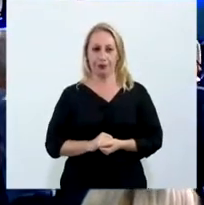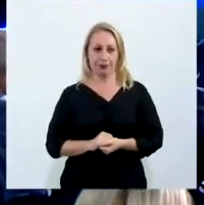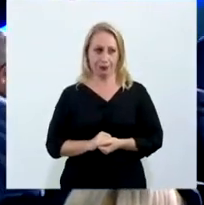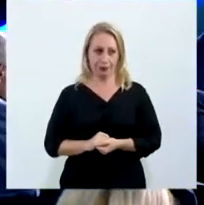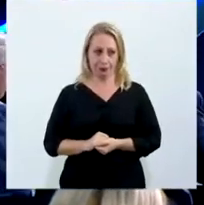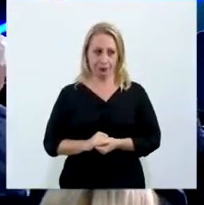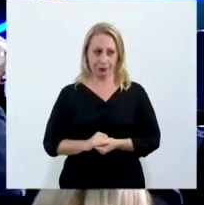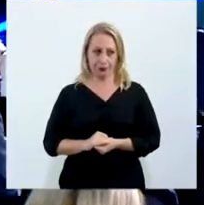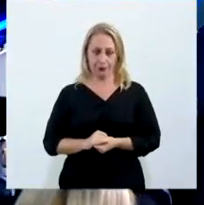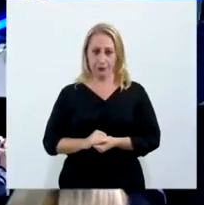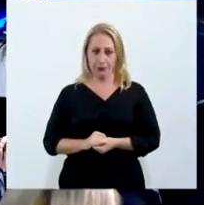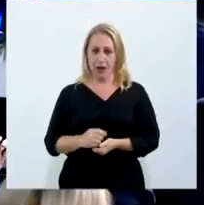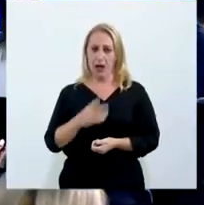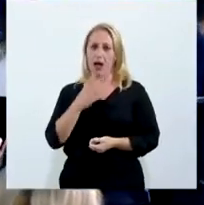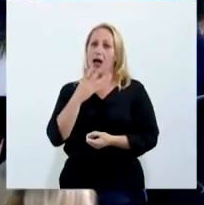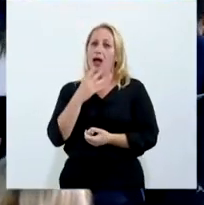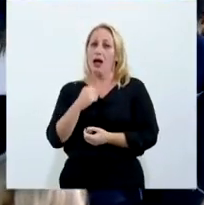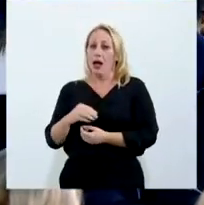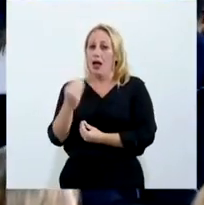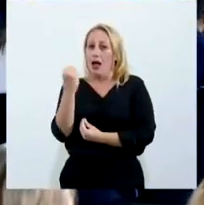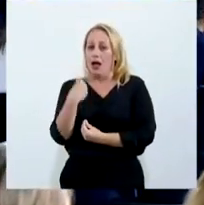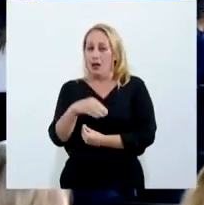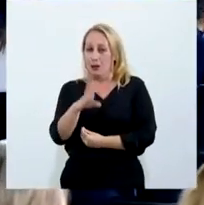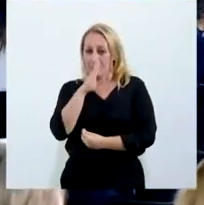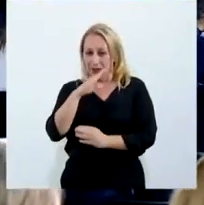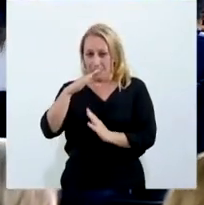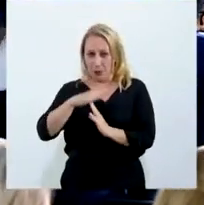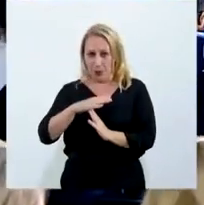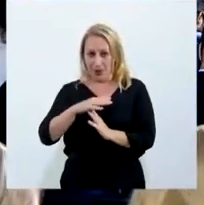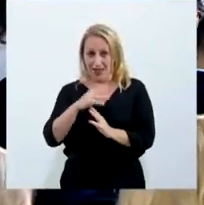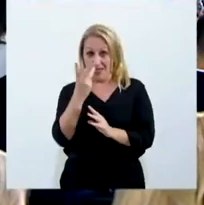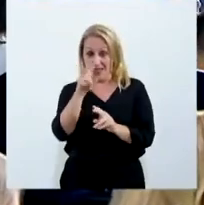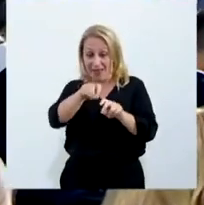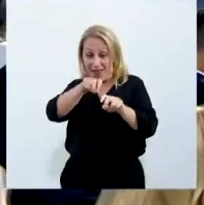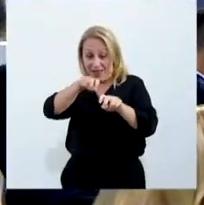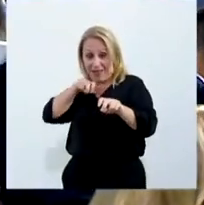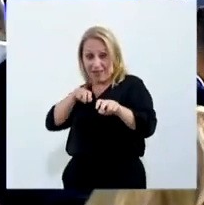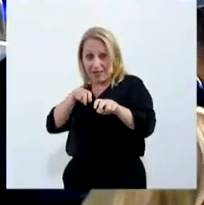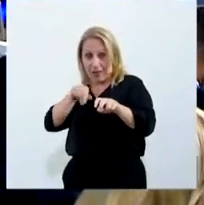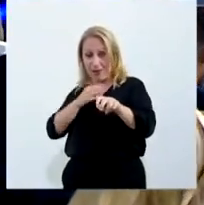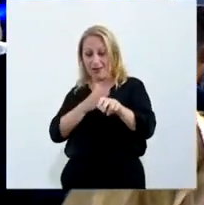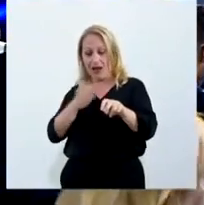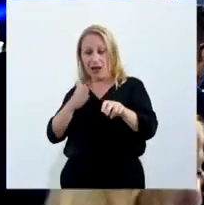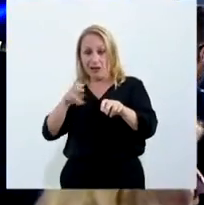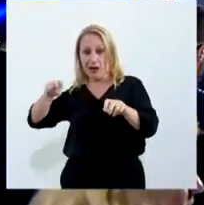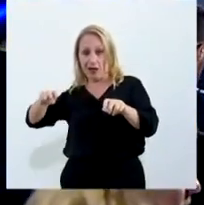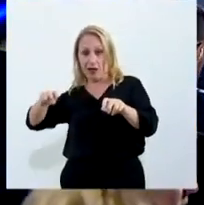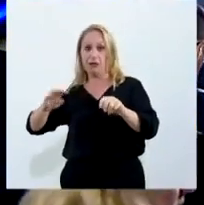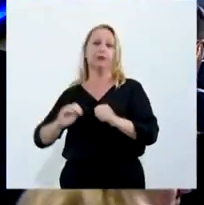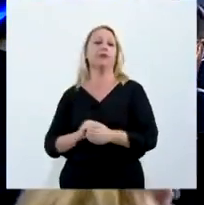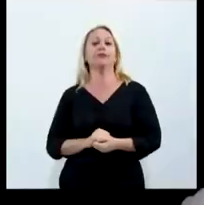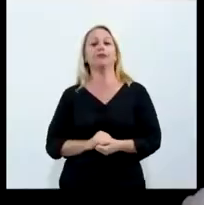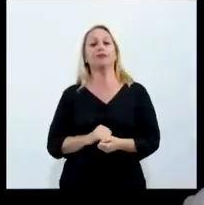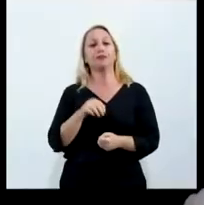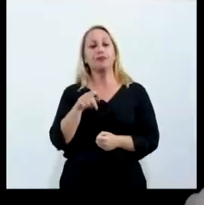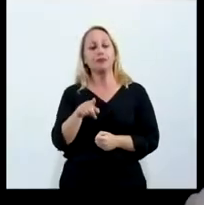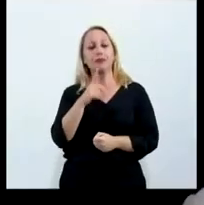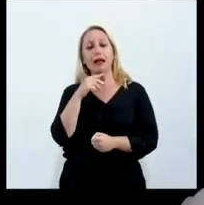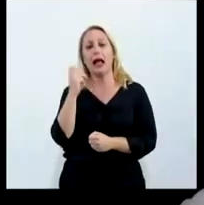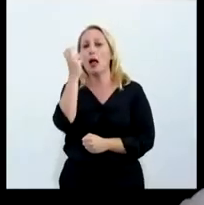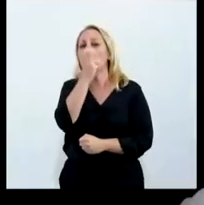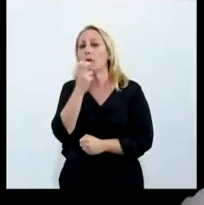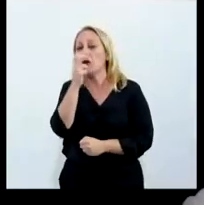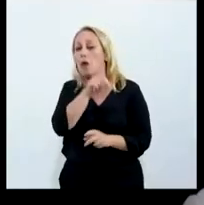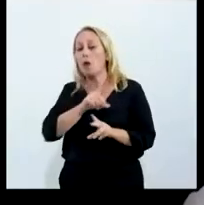Καλό μεσημέρι, κύριε Πρόεδρε. Στην τρίτη σειρά, αριστερά σας. Έχουν υπόσταση οι πληροφορίες ότι η